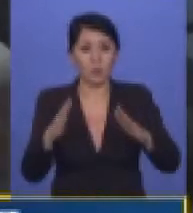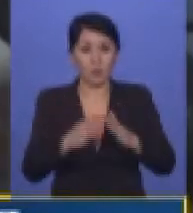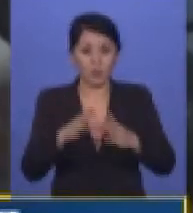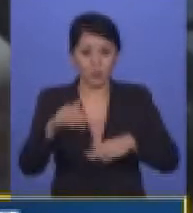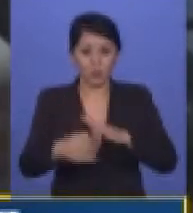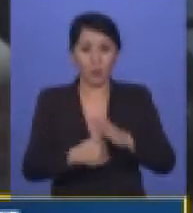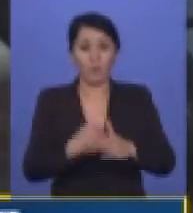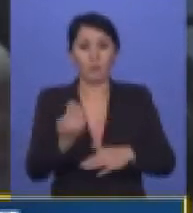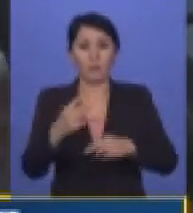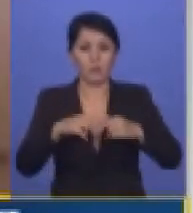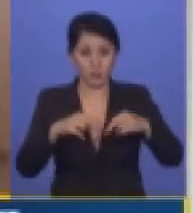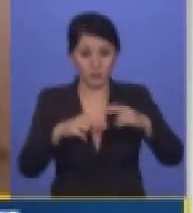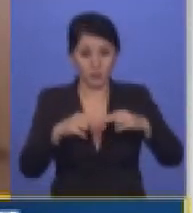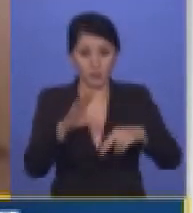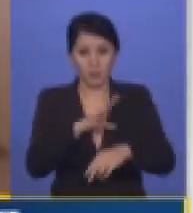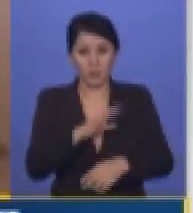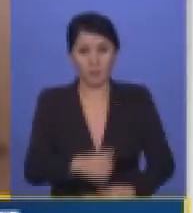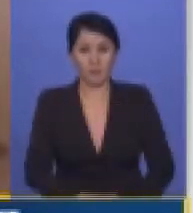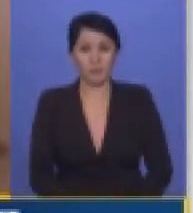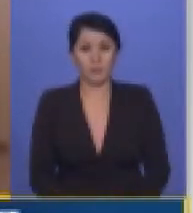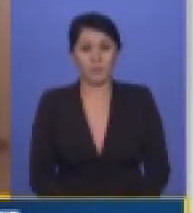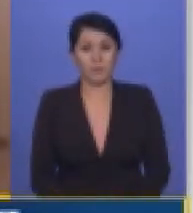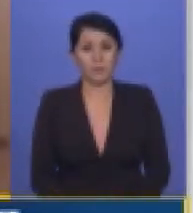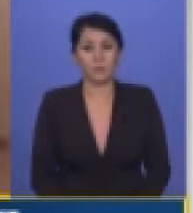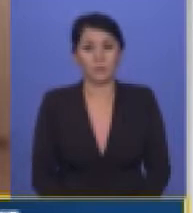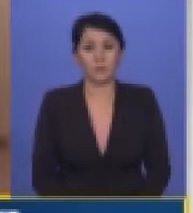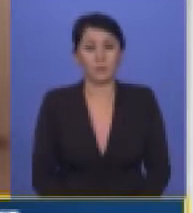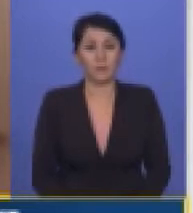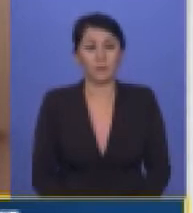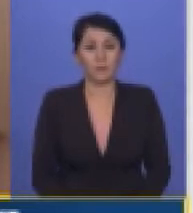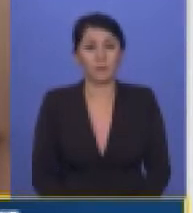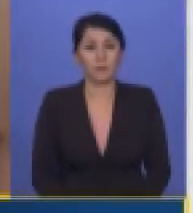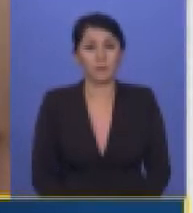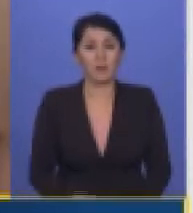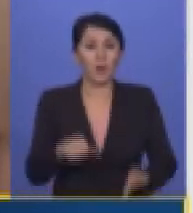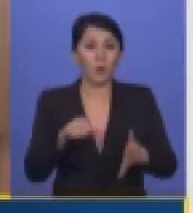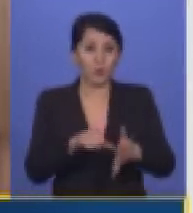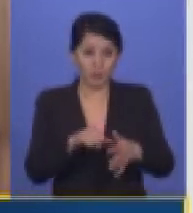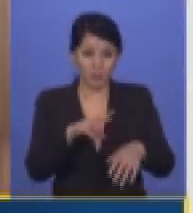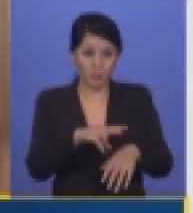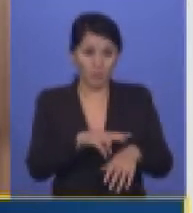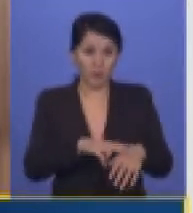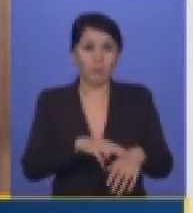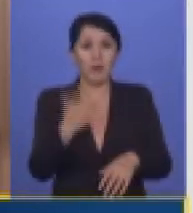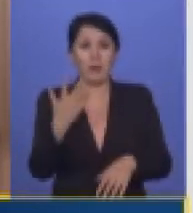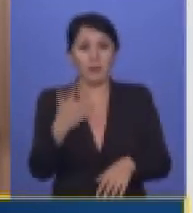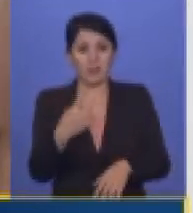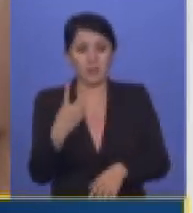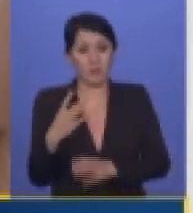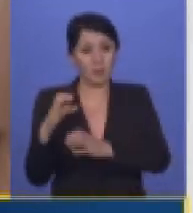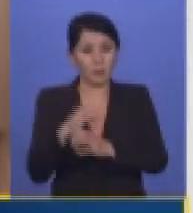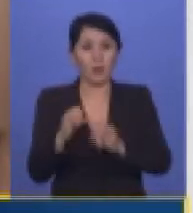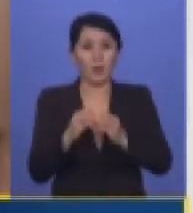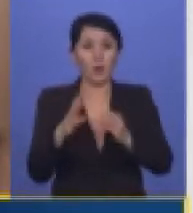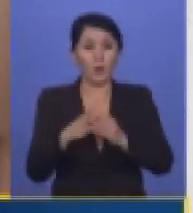заманауи кеңсе салынды. Участковый пункт полиции выведено 32 камеры. Участкелік полиция пунктінен 32 камера. Олардың